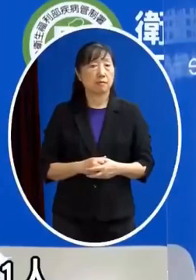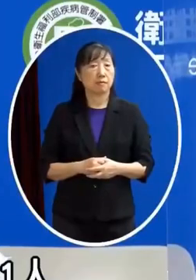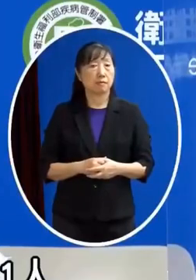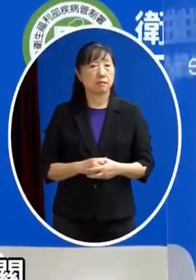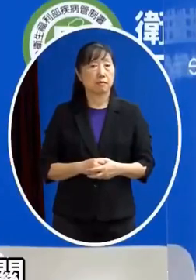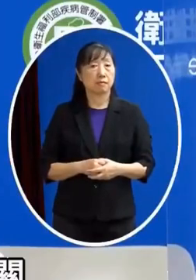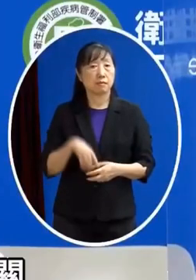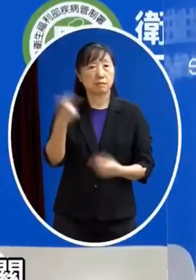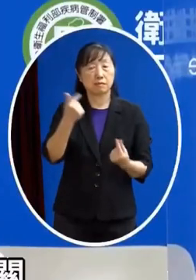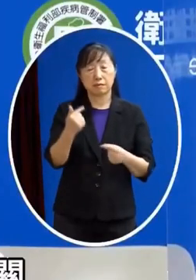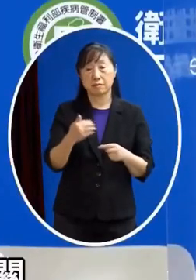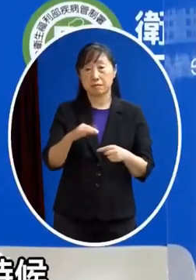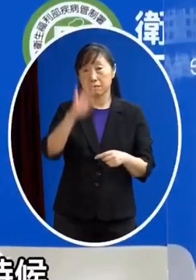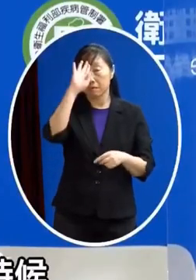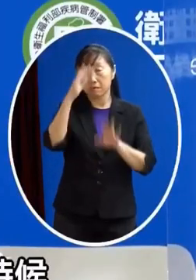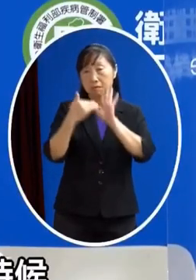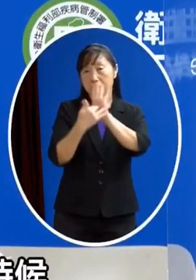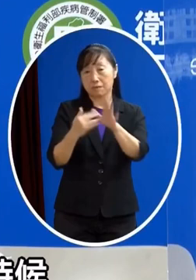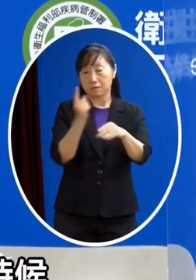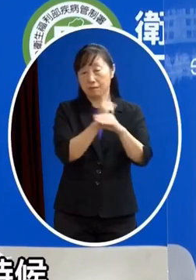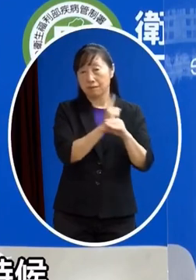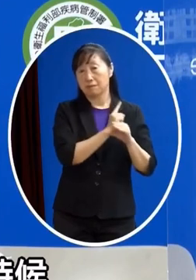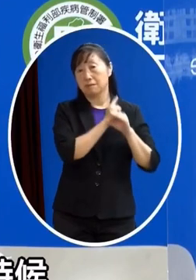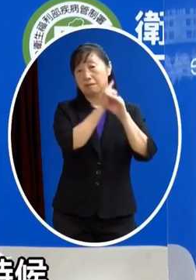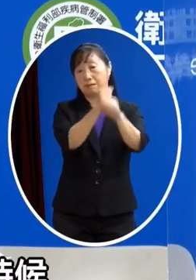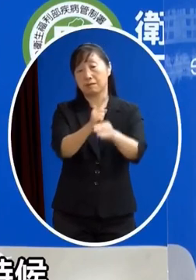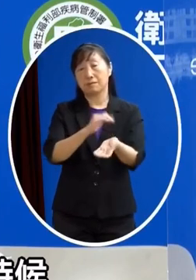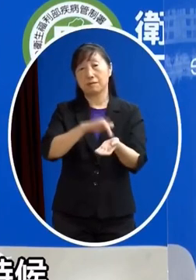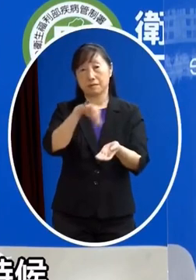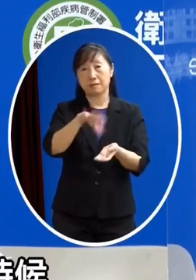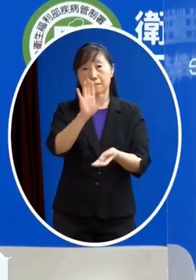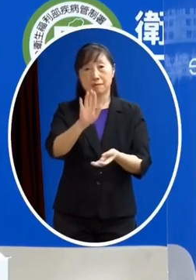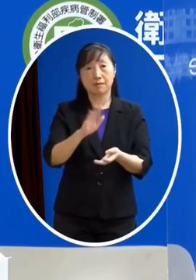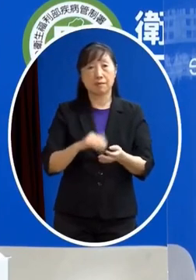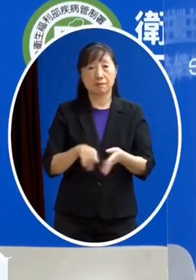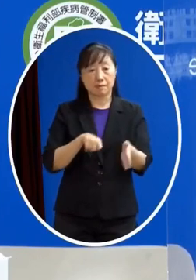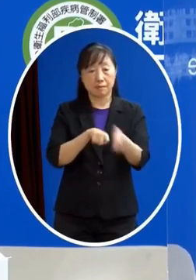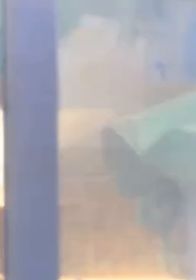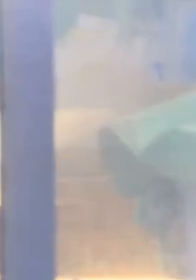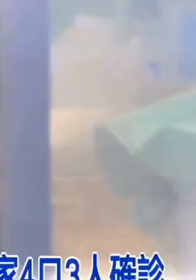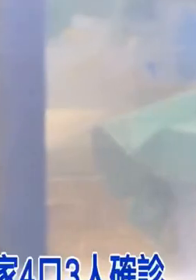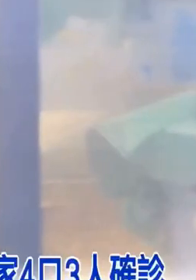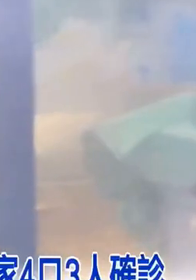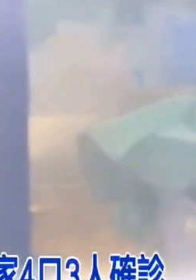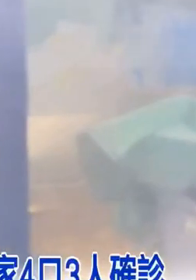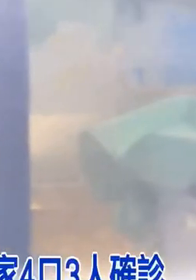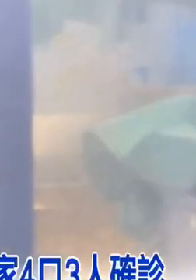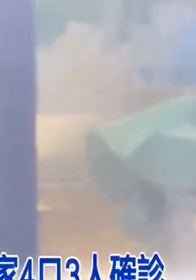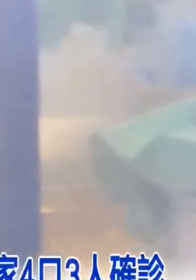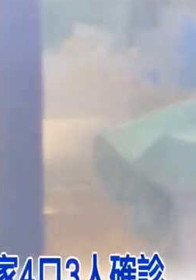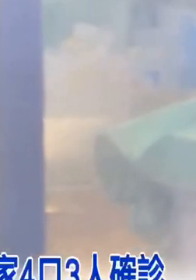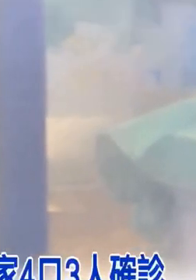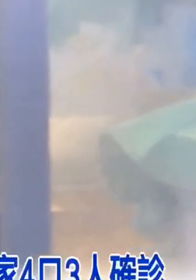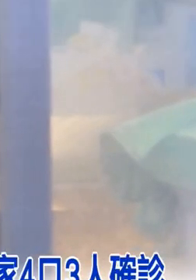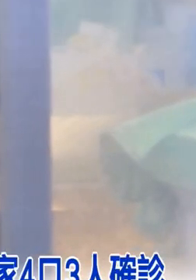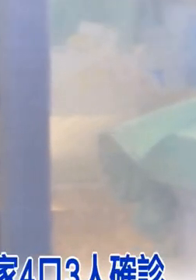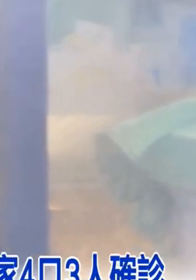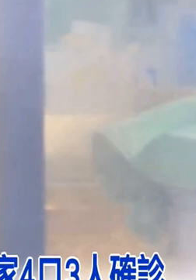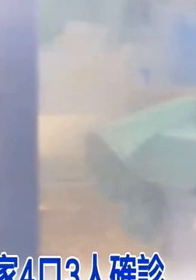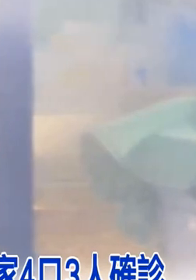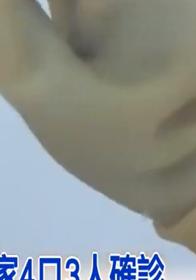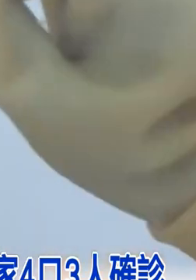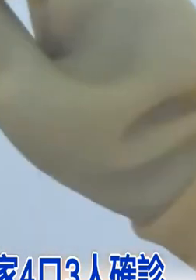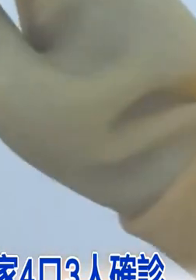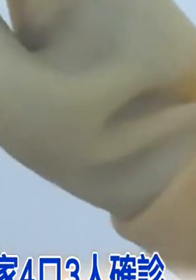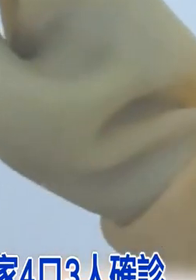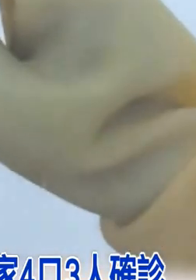对，就防疫接人车呢相关，就是我们例行在送医院的时候啊、哦、坐车子的人。 机师太太确诊前跟先生还有儿女